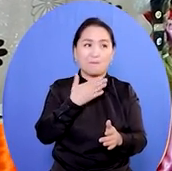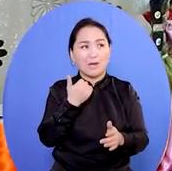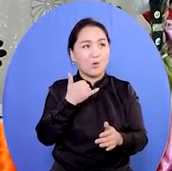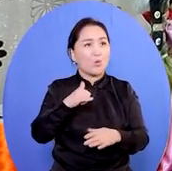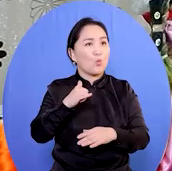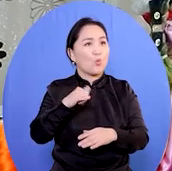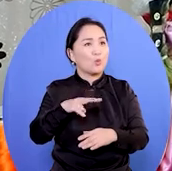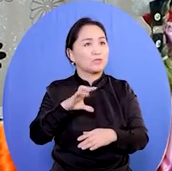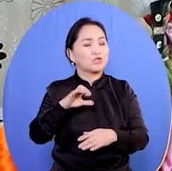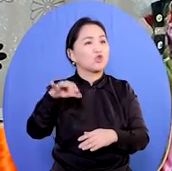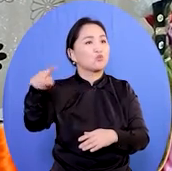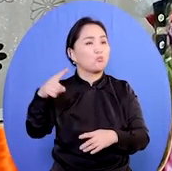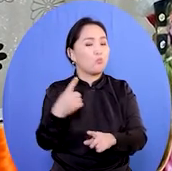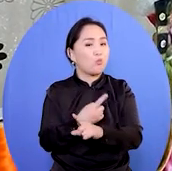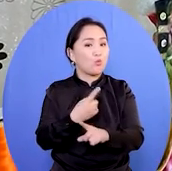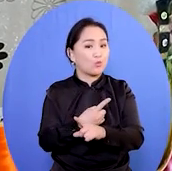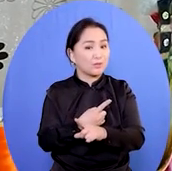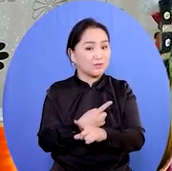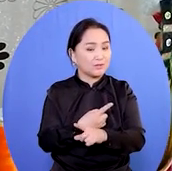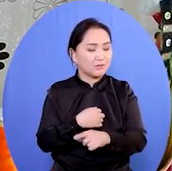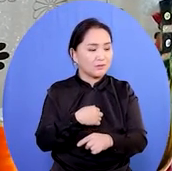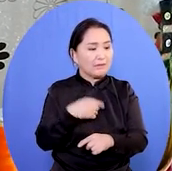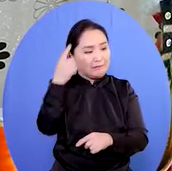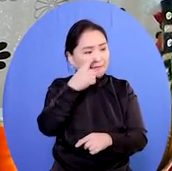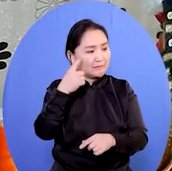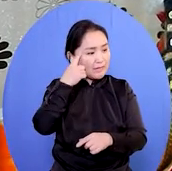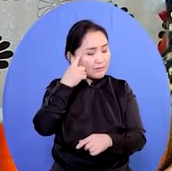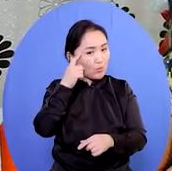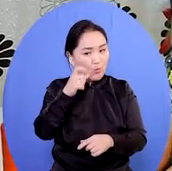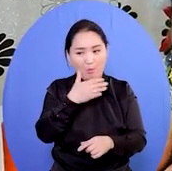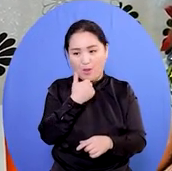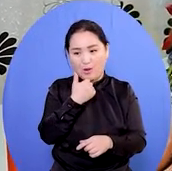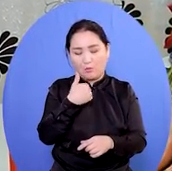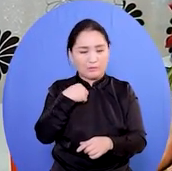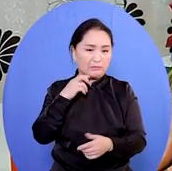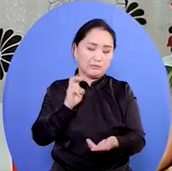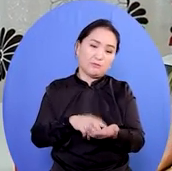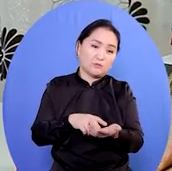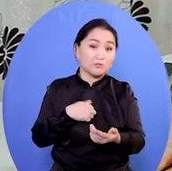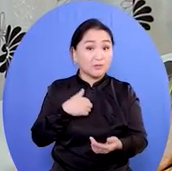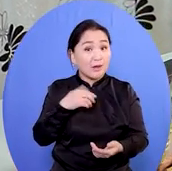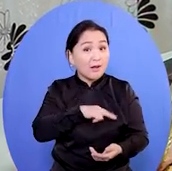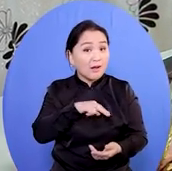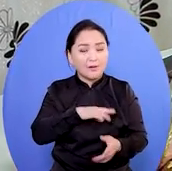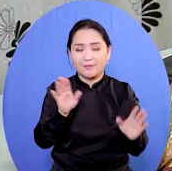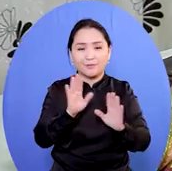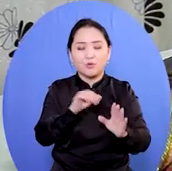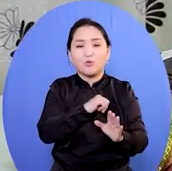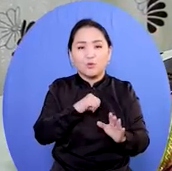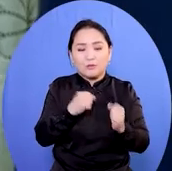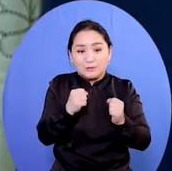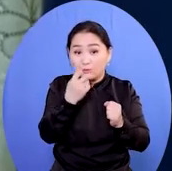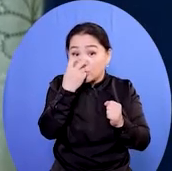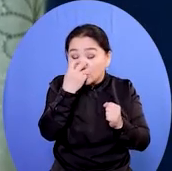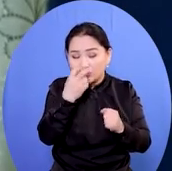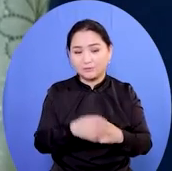төр буруутай тийм буруутай гэж хацалж байхгүй тийм болохгүй байх гэсэн нэг тиймэрхүү айдас ч юм уу тийм эргэлзээтэй битгий байгаараа оролдоод